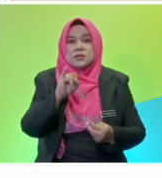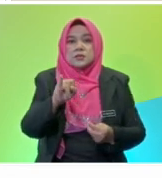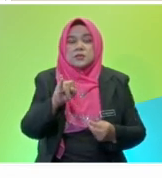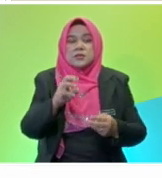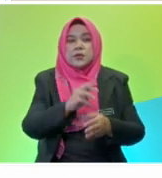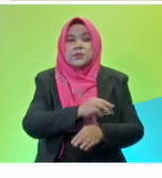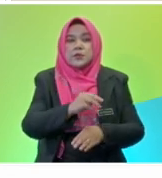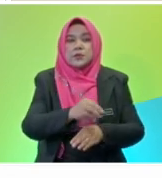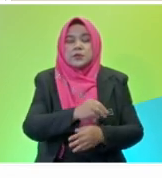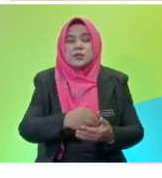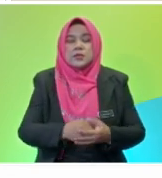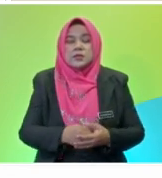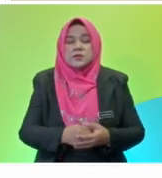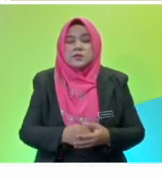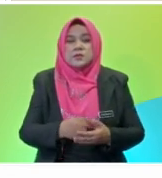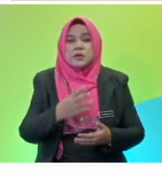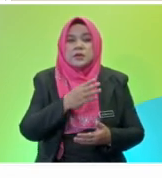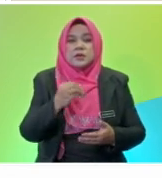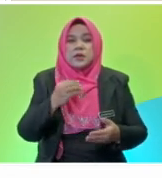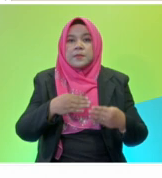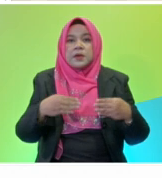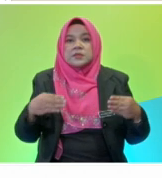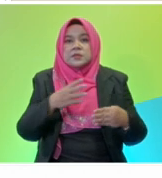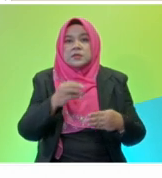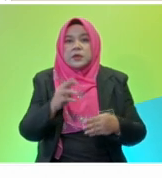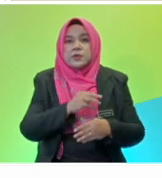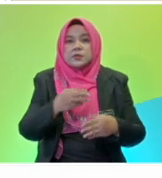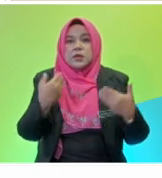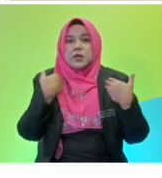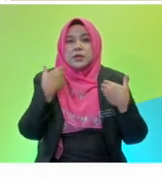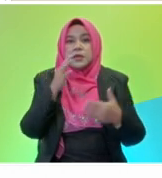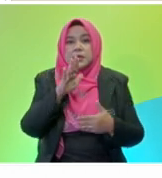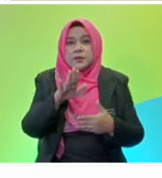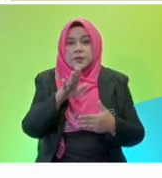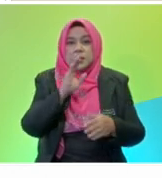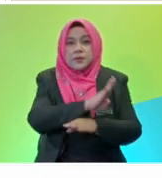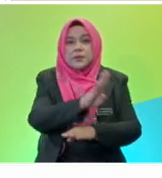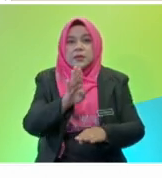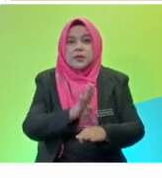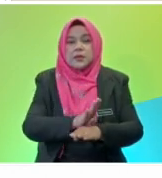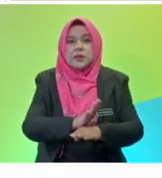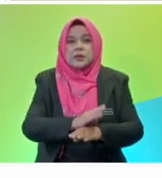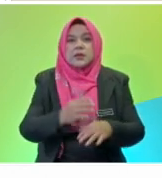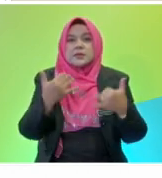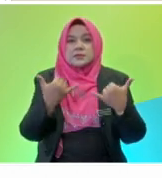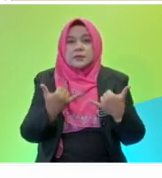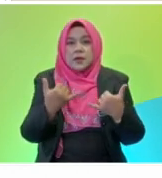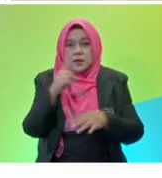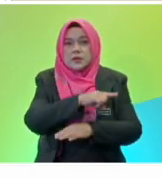strategi Apresiasi musik dan penghasilan misik dari 5 bidang tuh tapi kita fokus pada satu saja